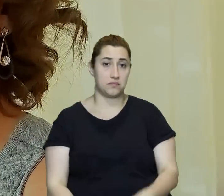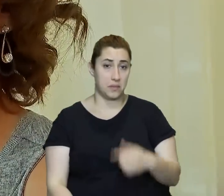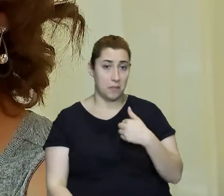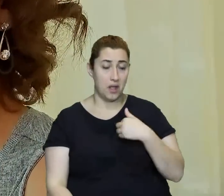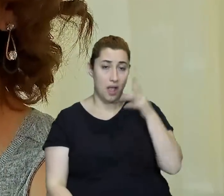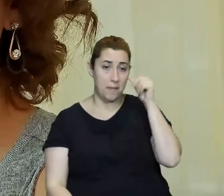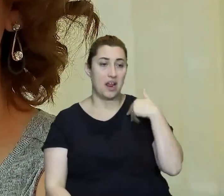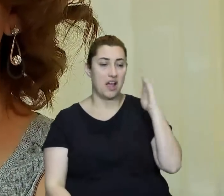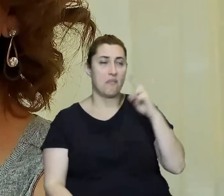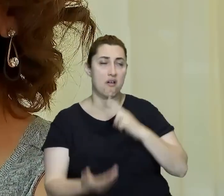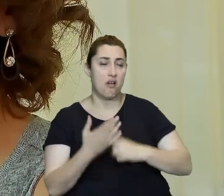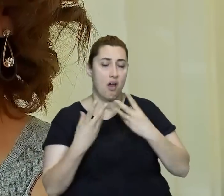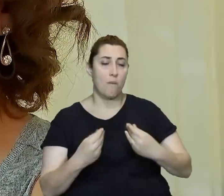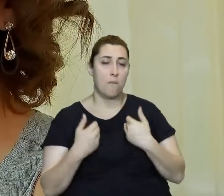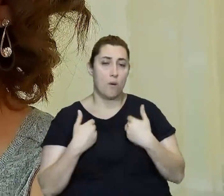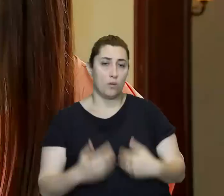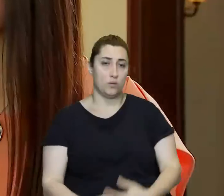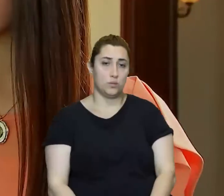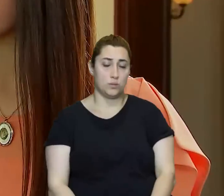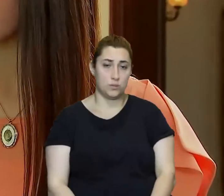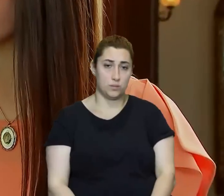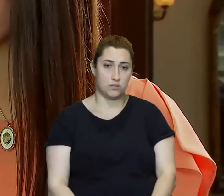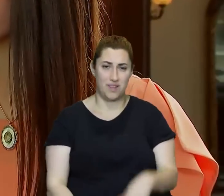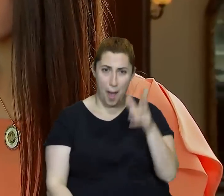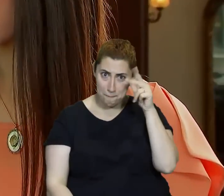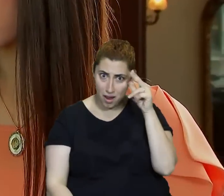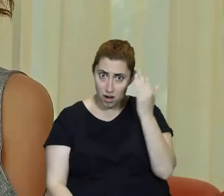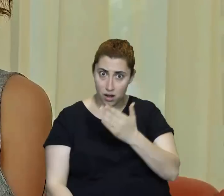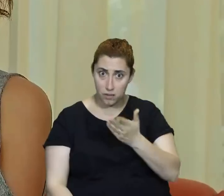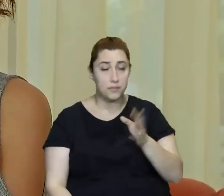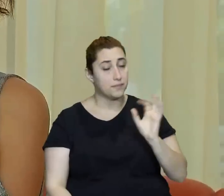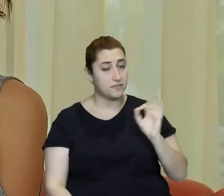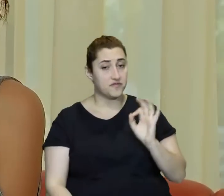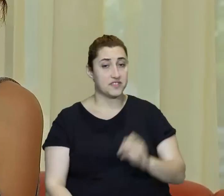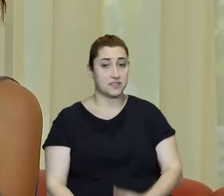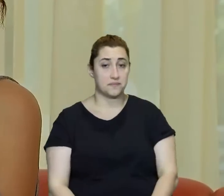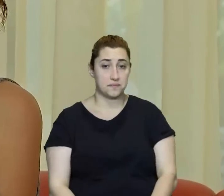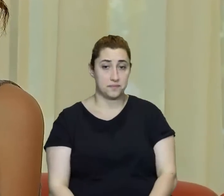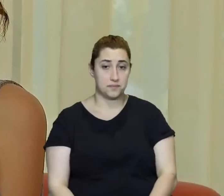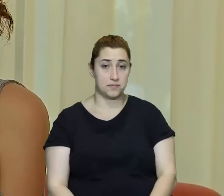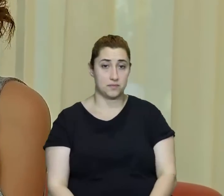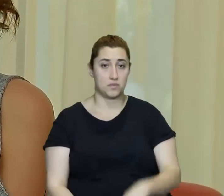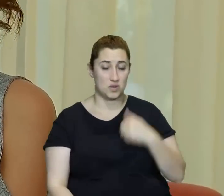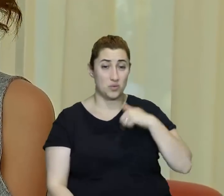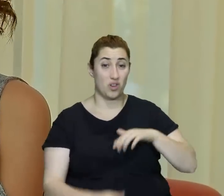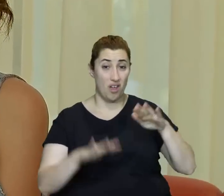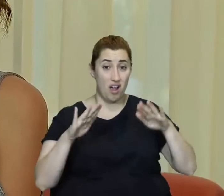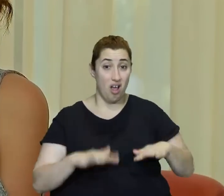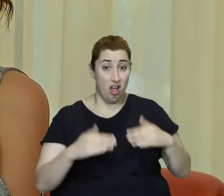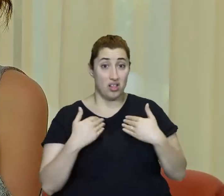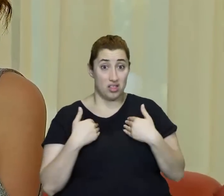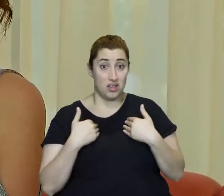Ben zaten Amerika'ya gitmeye karar verdim Zehra. Amerika mı? Hı hı. Burada kaldığım